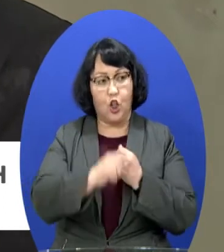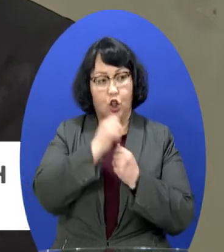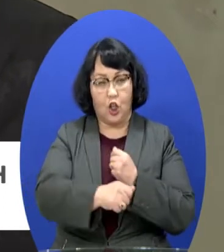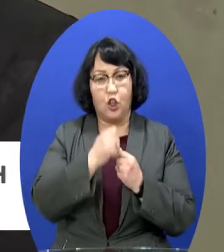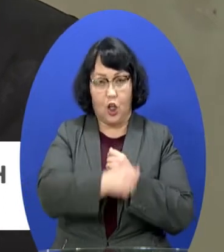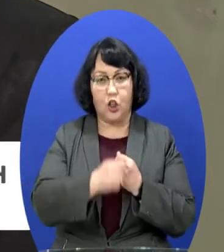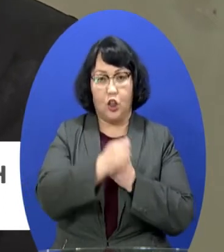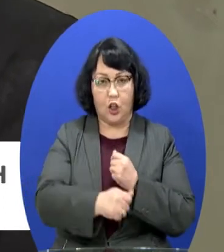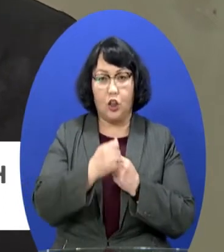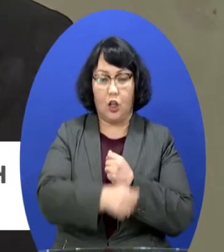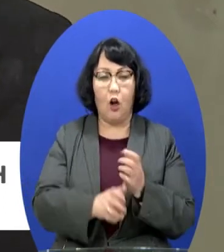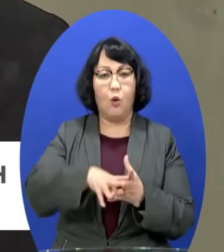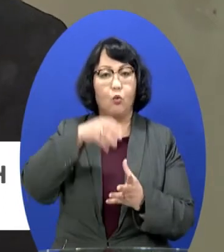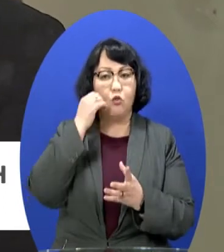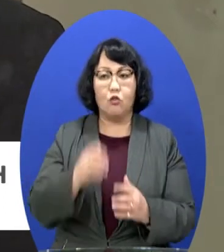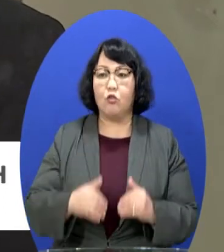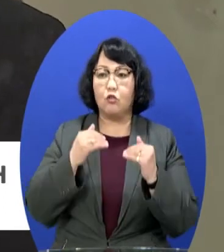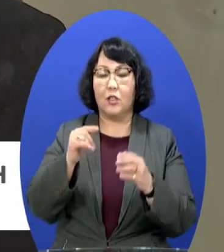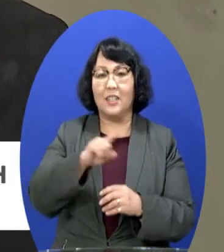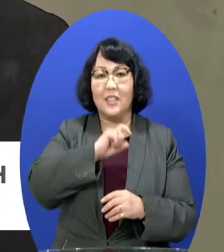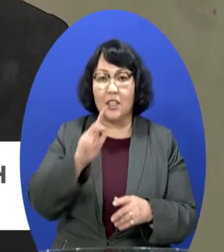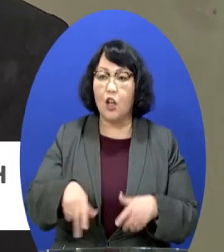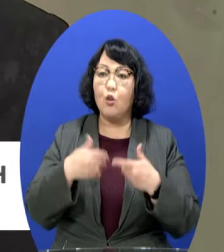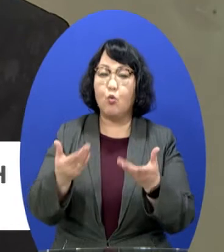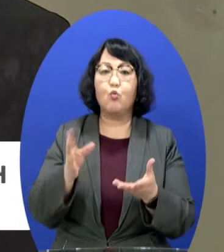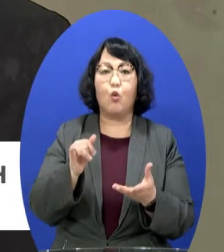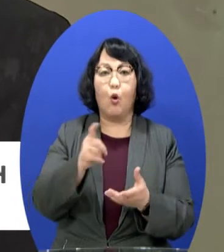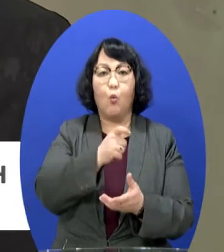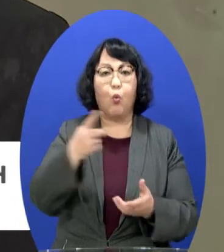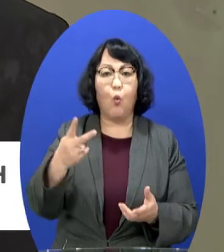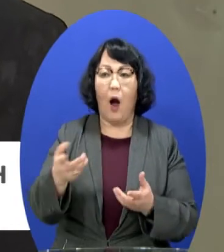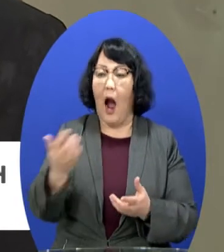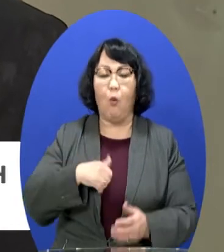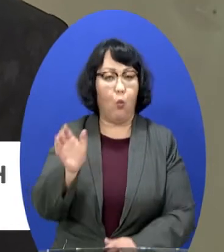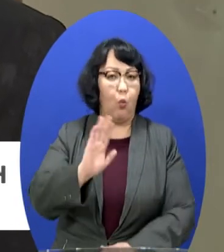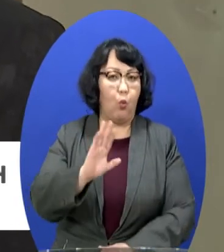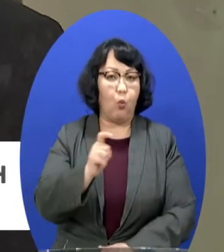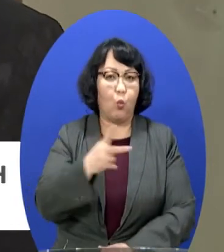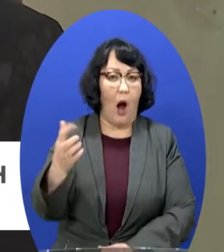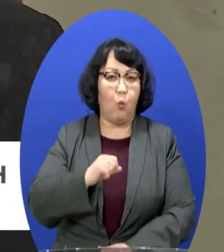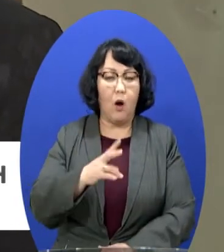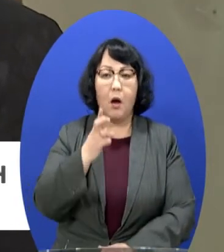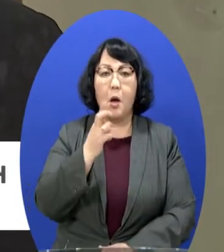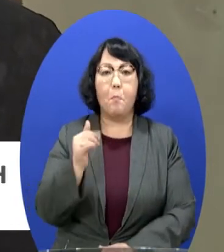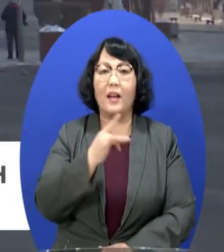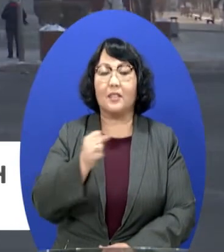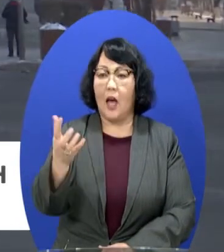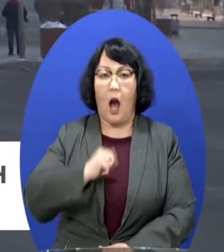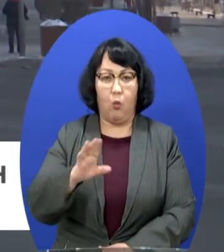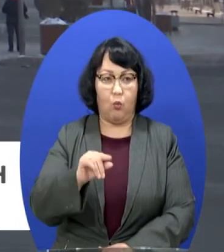За оюутны хөгжлийн зээл нь бол ямар нэгэн хүүгүй огт хүү байхгүй барьцаа байхгүй ийм